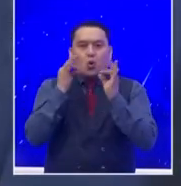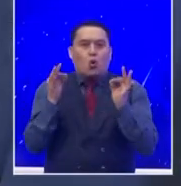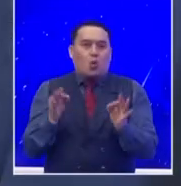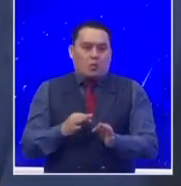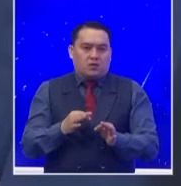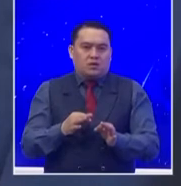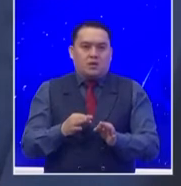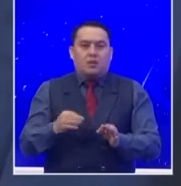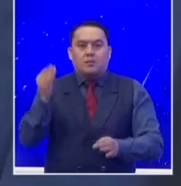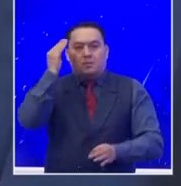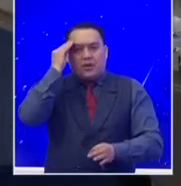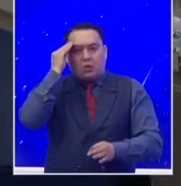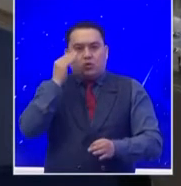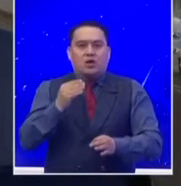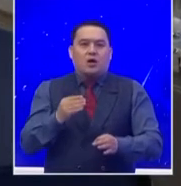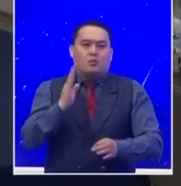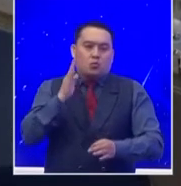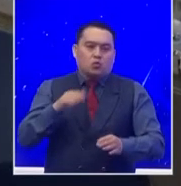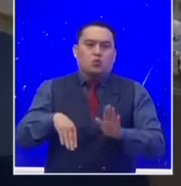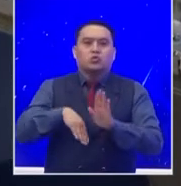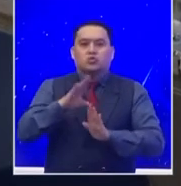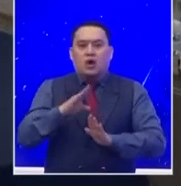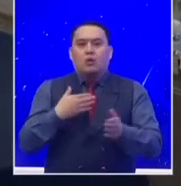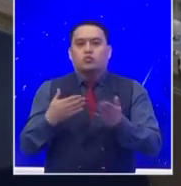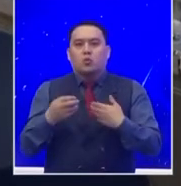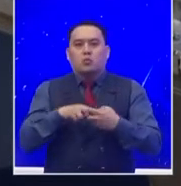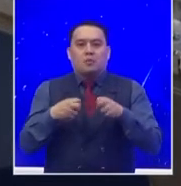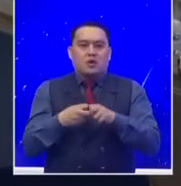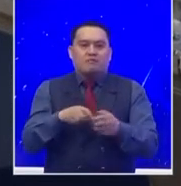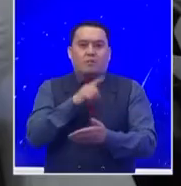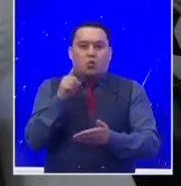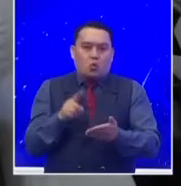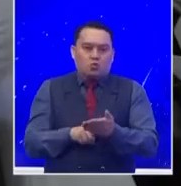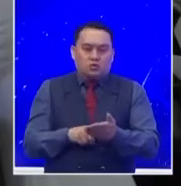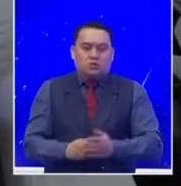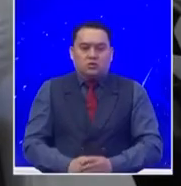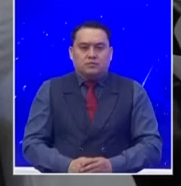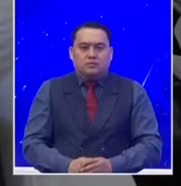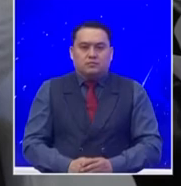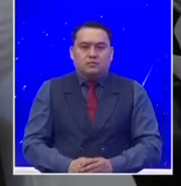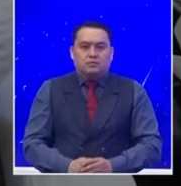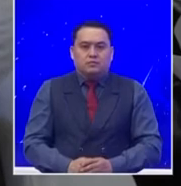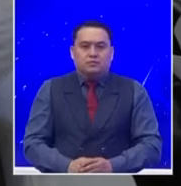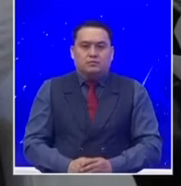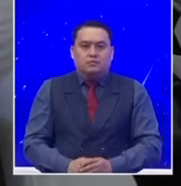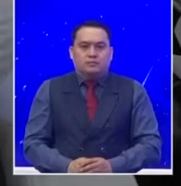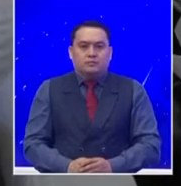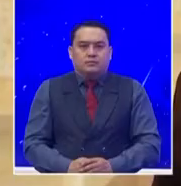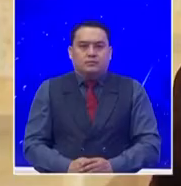и освоят передовые методики. Кроме того, они смогут обсудить проблемные вопросы сферы и пути их решения.